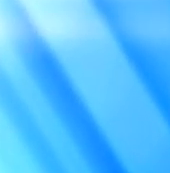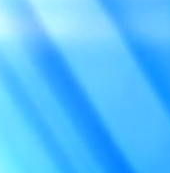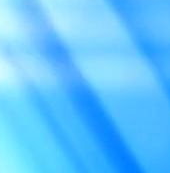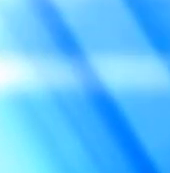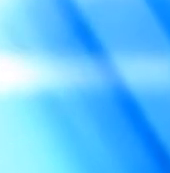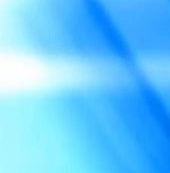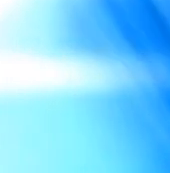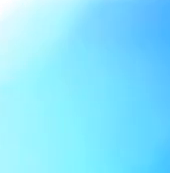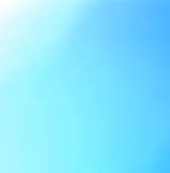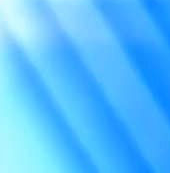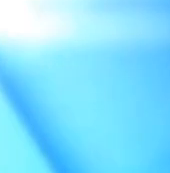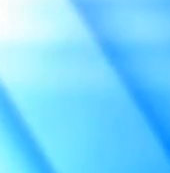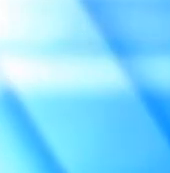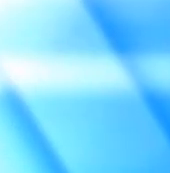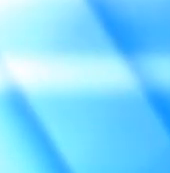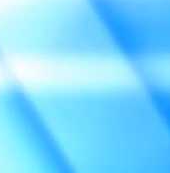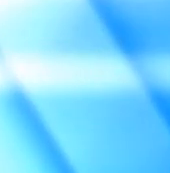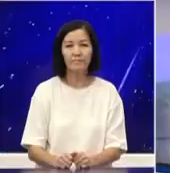телеканал ЖТСУ, Талдыкурган.